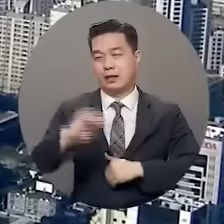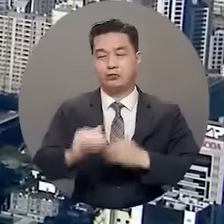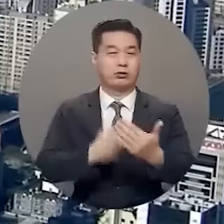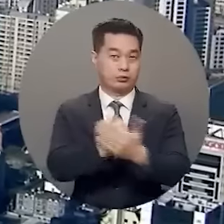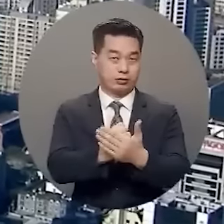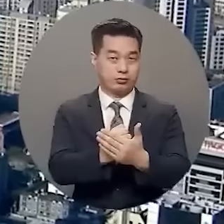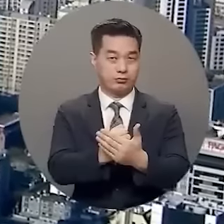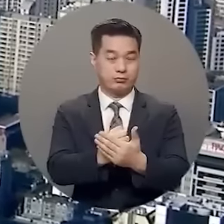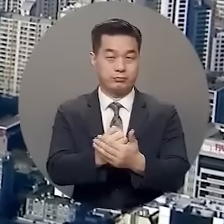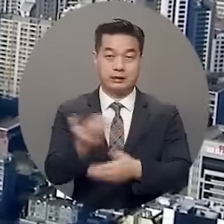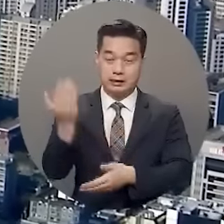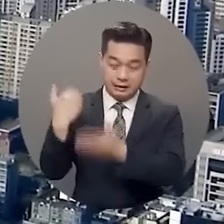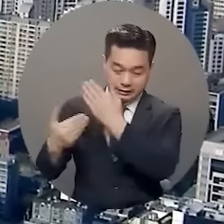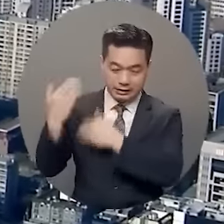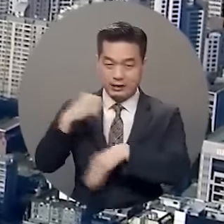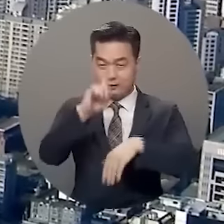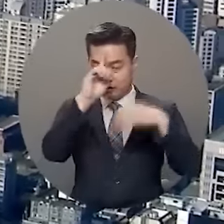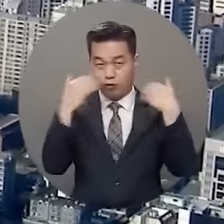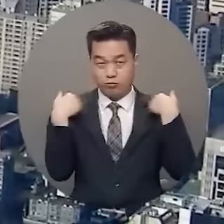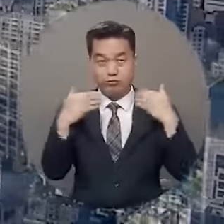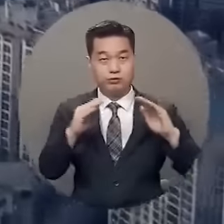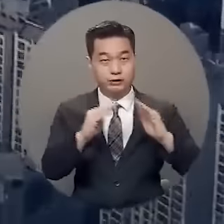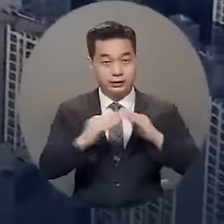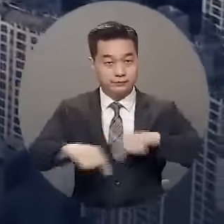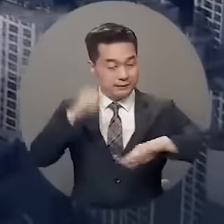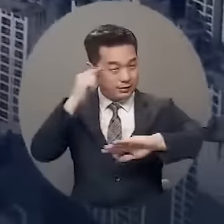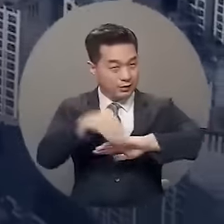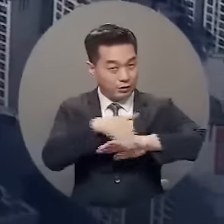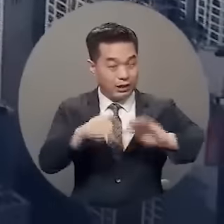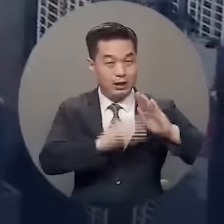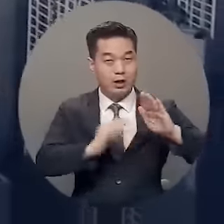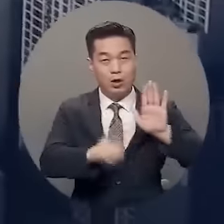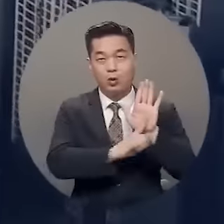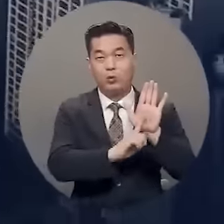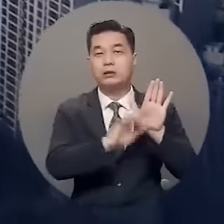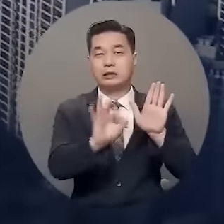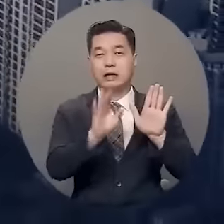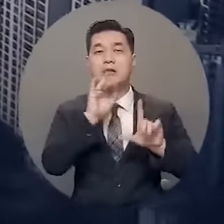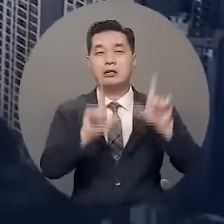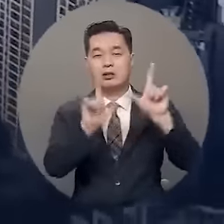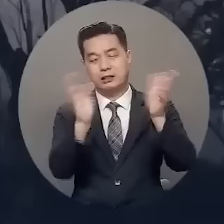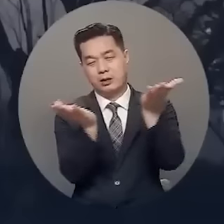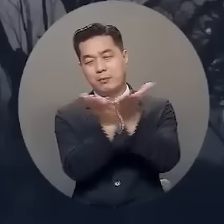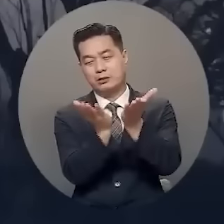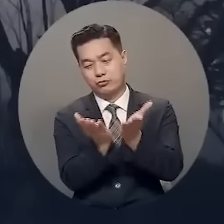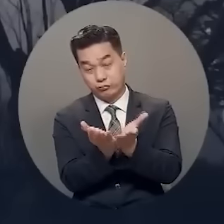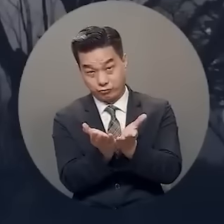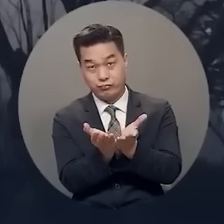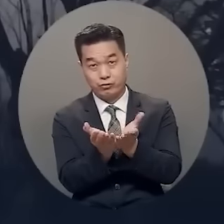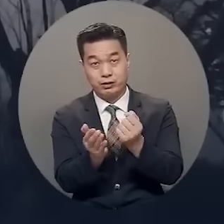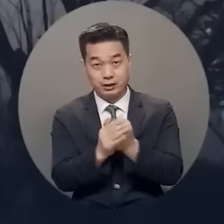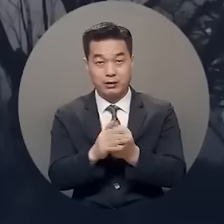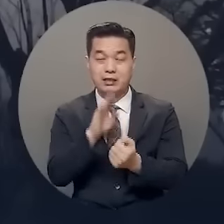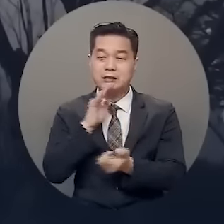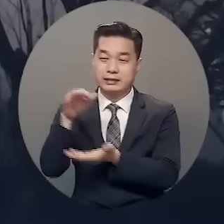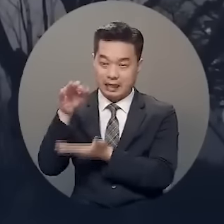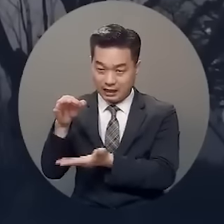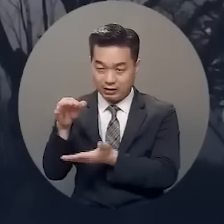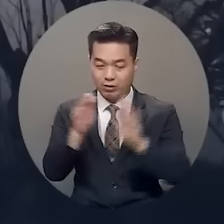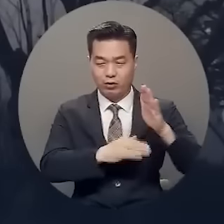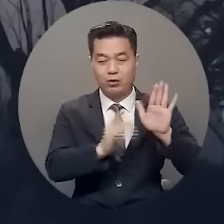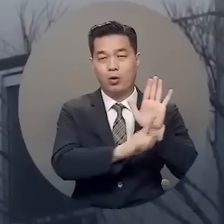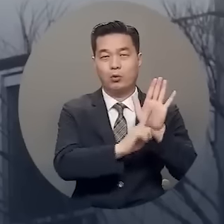그동안 지난 정부들이 추진한 부동산 정책은 공시 가격을 현실화하는 방향이었습니다 실제 가격과 공시 가격의 차이를